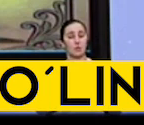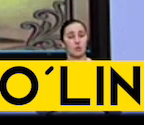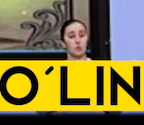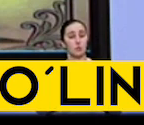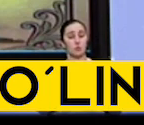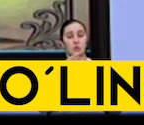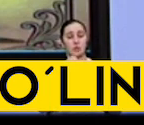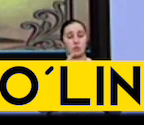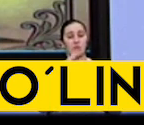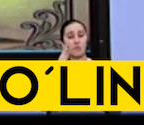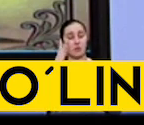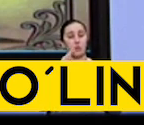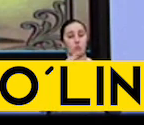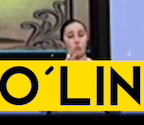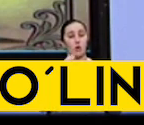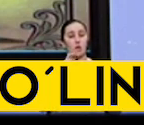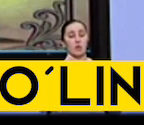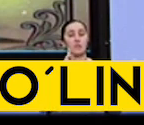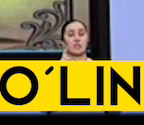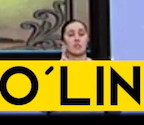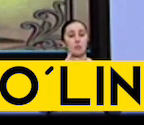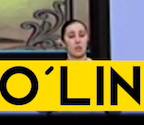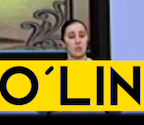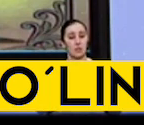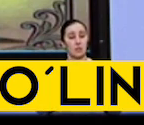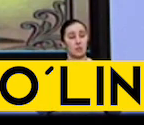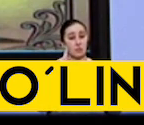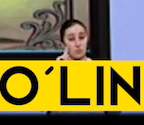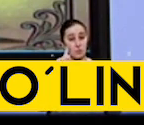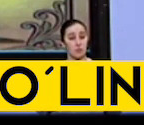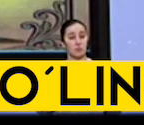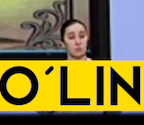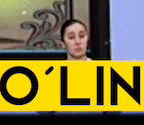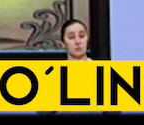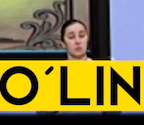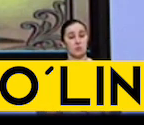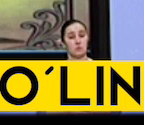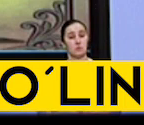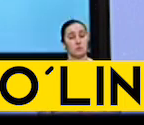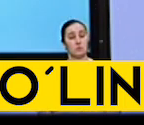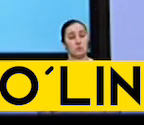Ushbu teran fikrlar muallifini kim ekanligini bilasizmi?